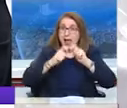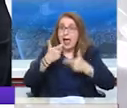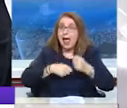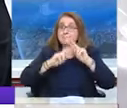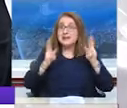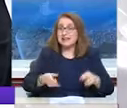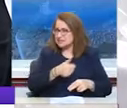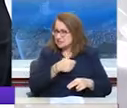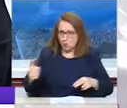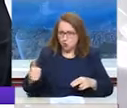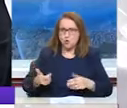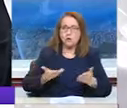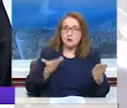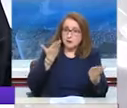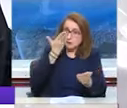Απριλίου και